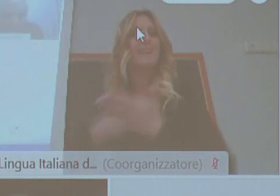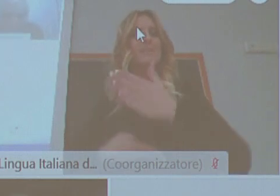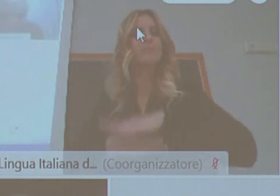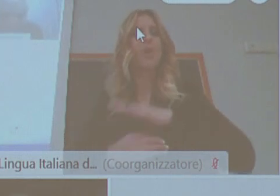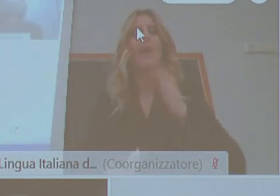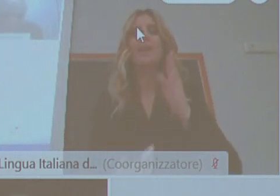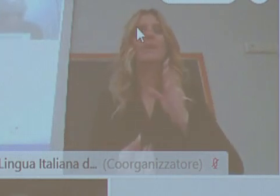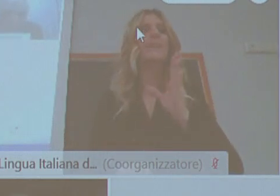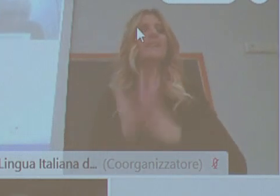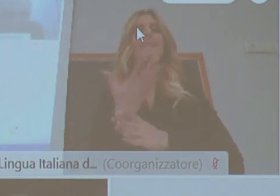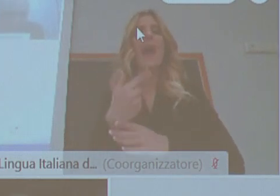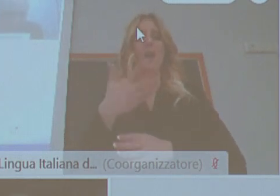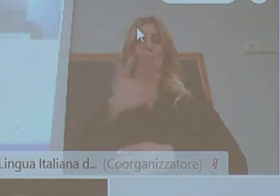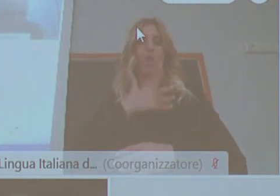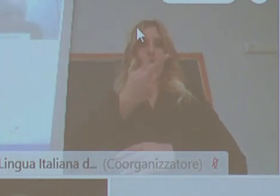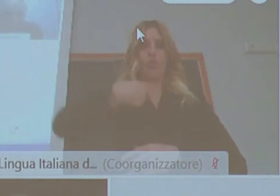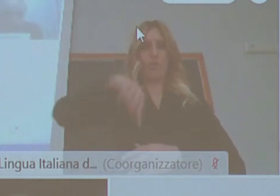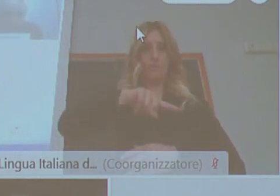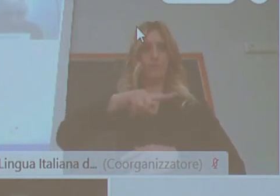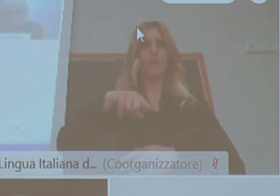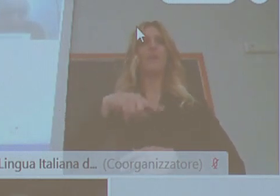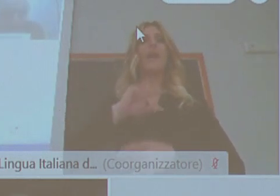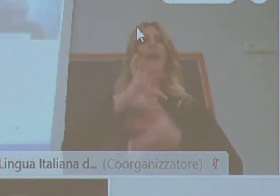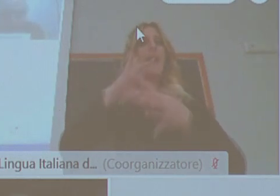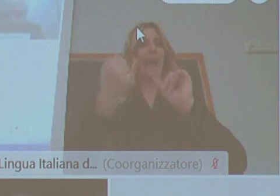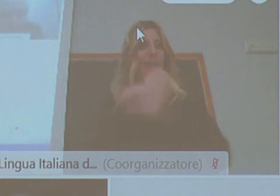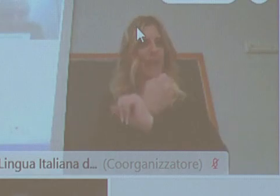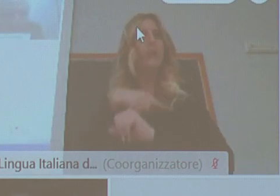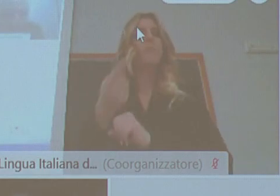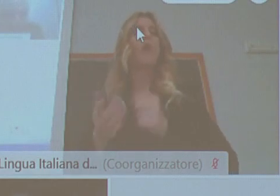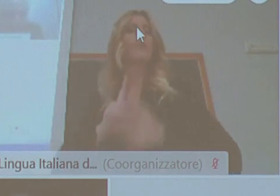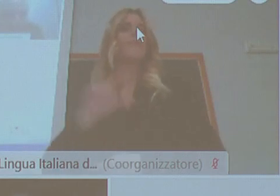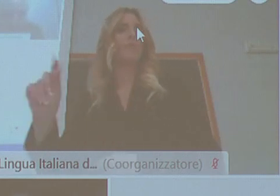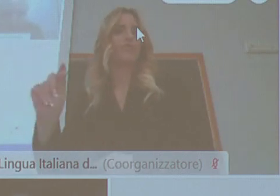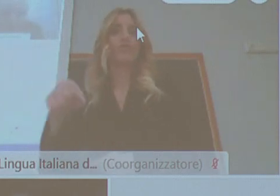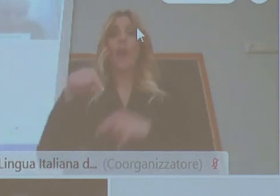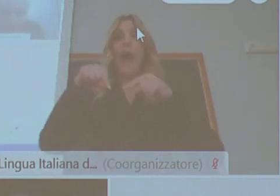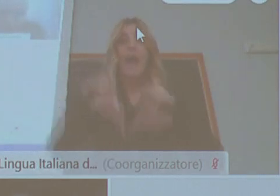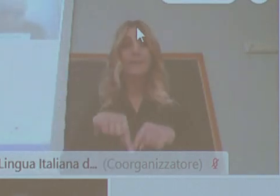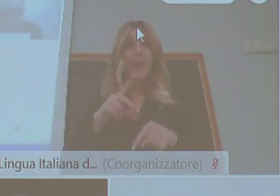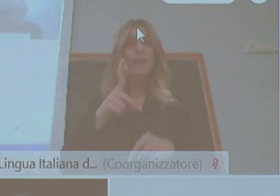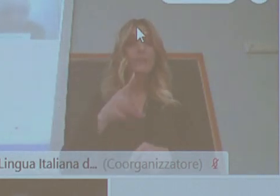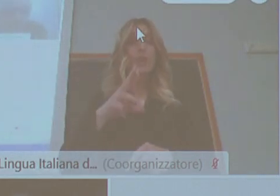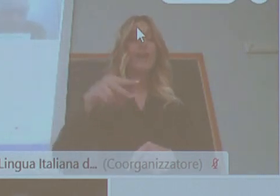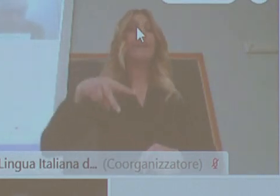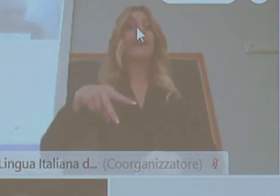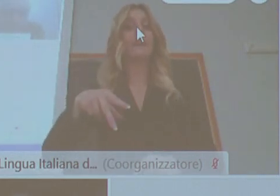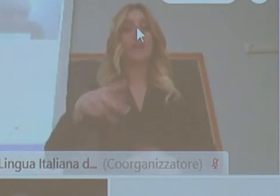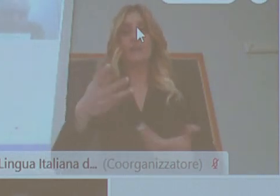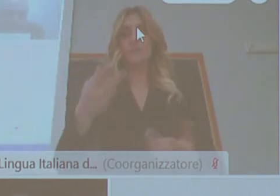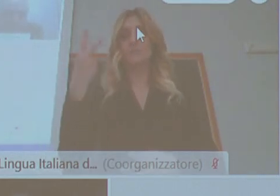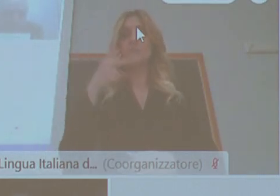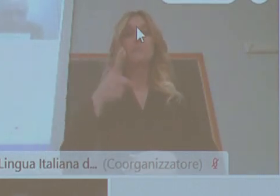abbiamo ingabbiato bene, poi è sfuggito. Adesso col green, perché non è che il green o la sostenibilità è un tema che la